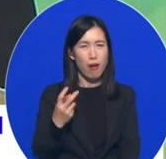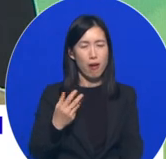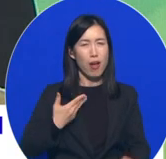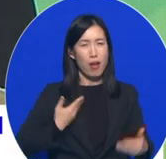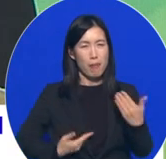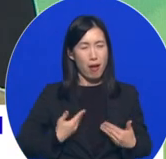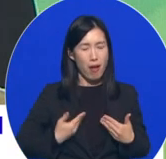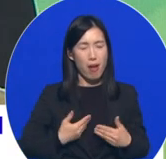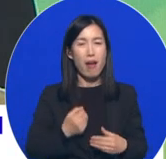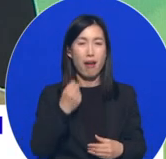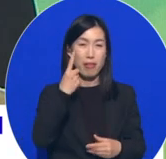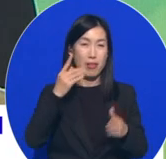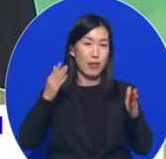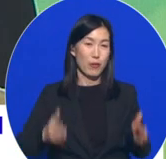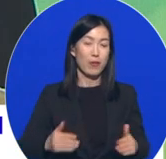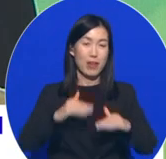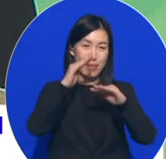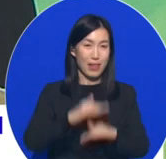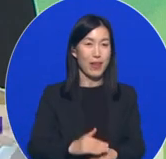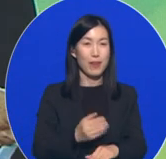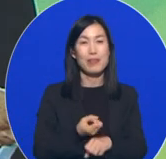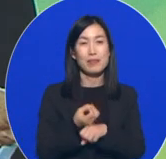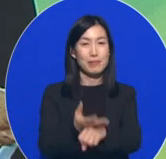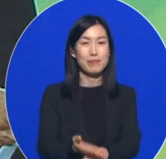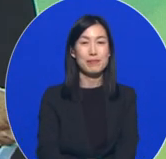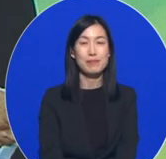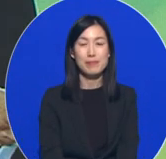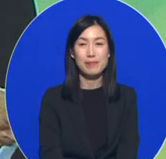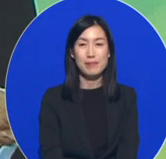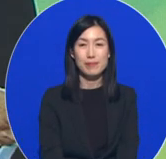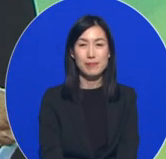유장관 현장 행보를 이혜진 기자가